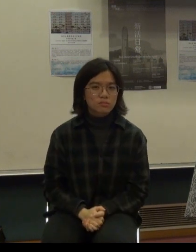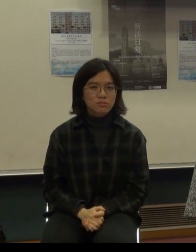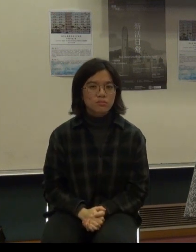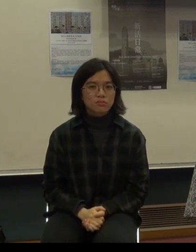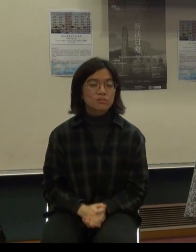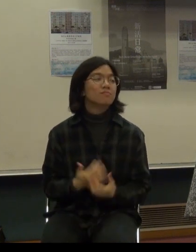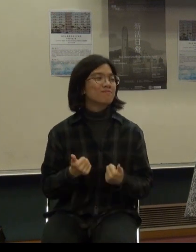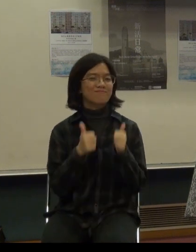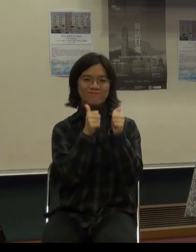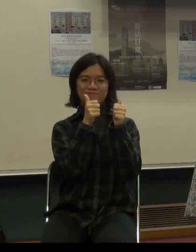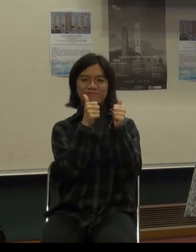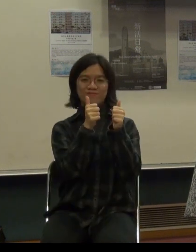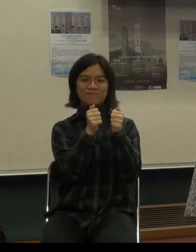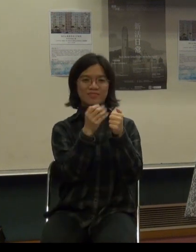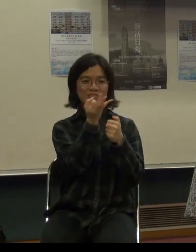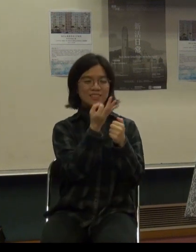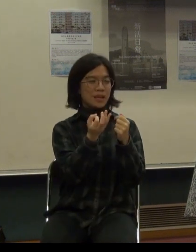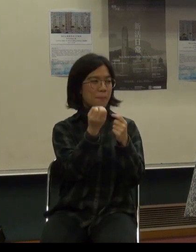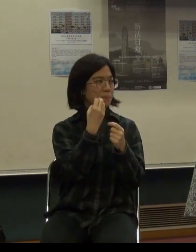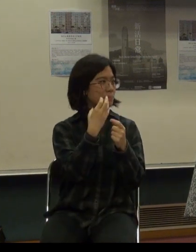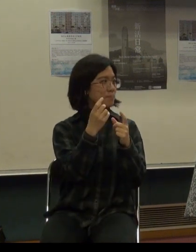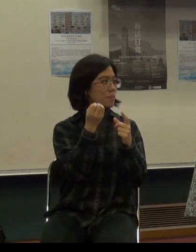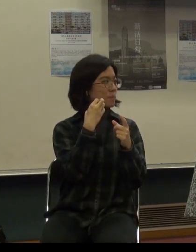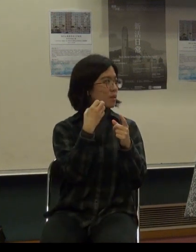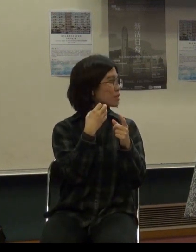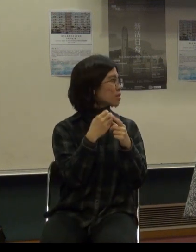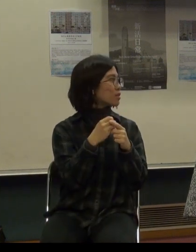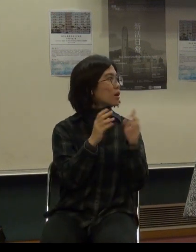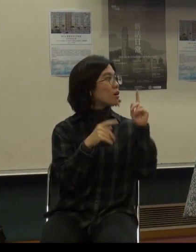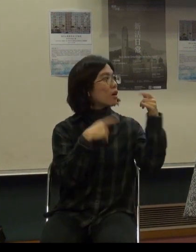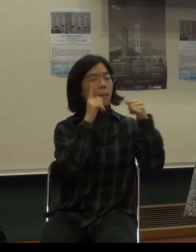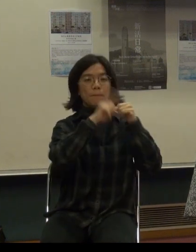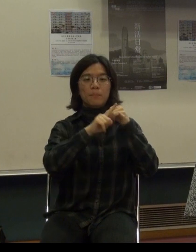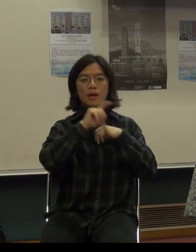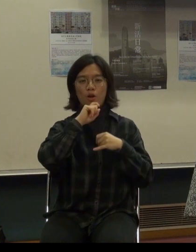？OK， 多謝呢三位嘅問題啦。Sorry。